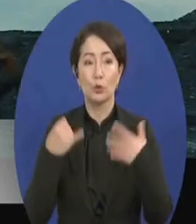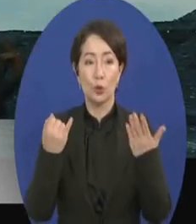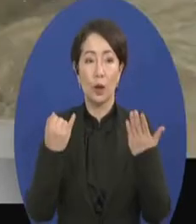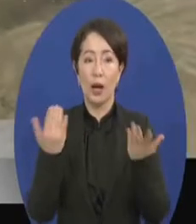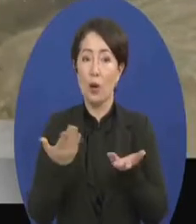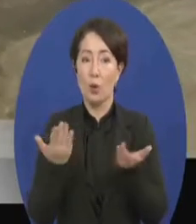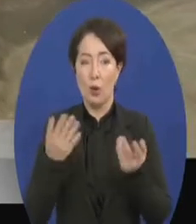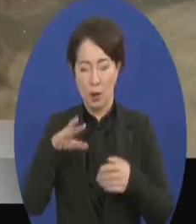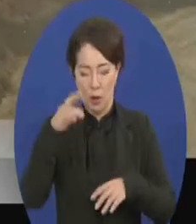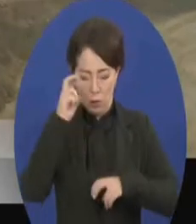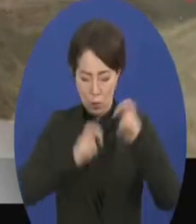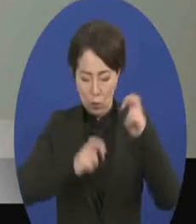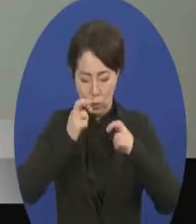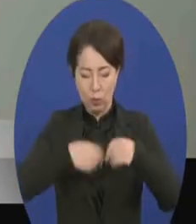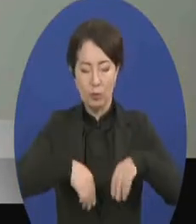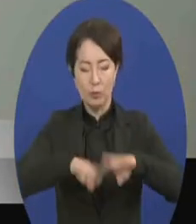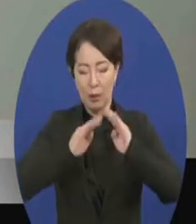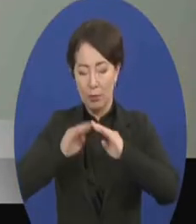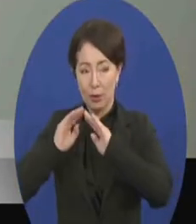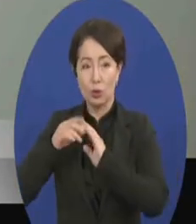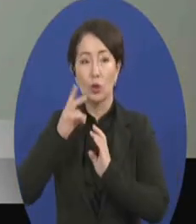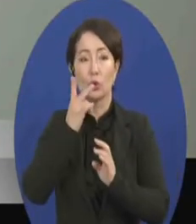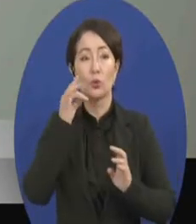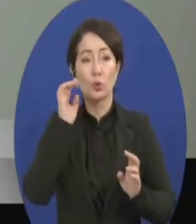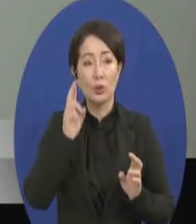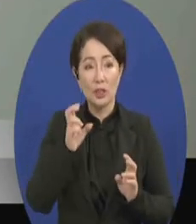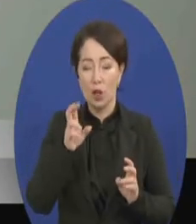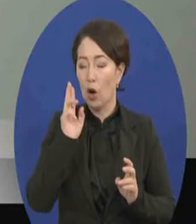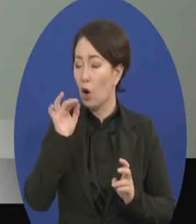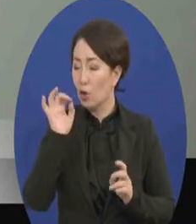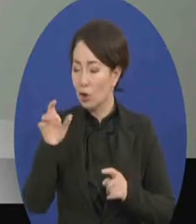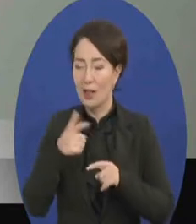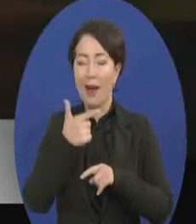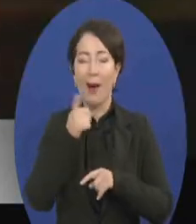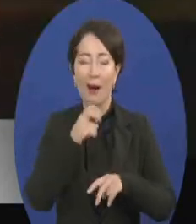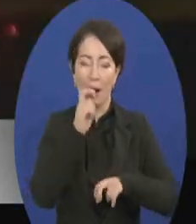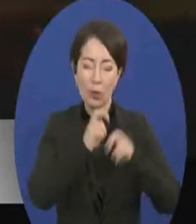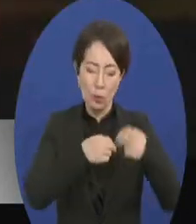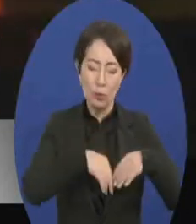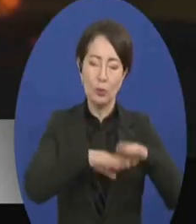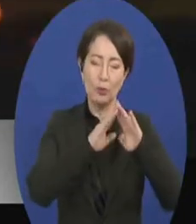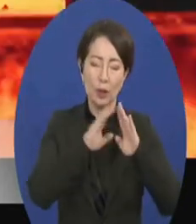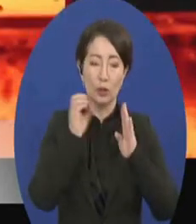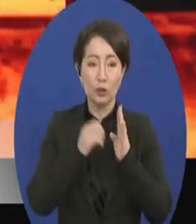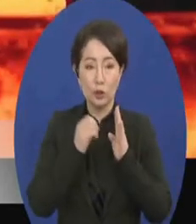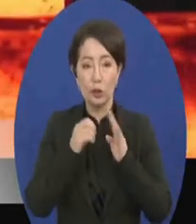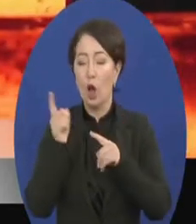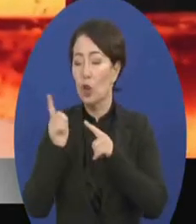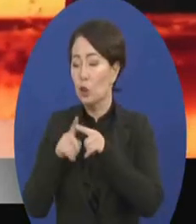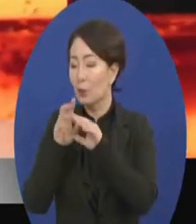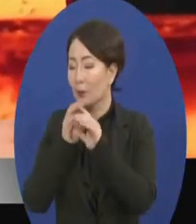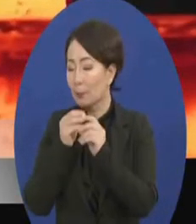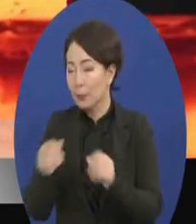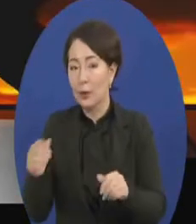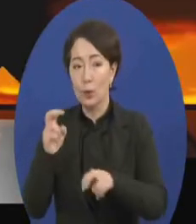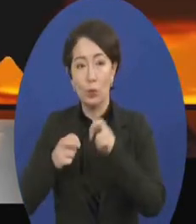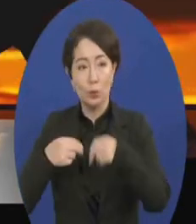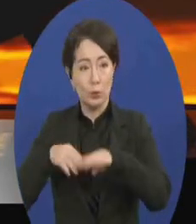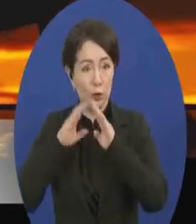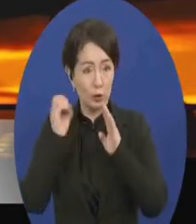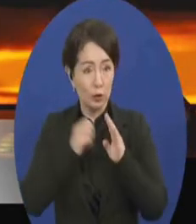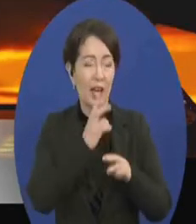Гурвах асуудал. Боловсруулах хөдөлгөөдөө барьж болох ёстой. Тэр нүүрсээ конксчлуулах хэрэгтэй. Гангийн үлдрээ барих ёстой. Төмөр хайлуулах үлдрээ барих